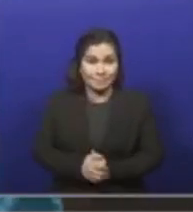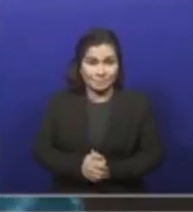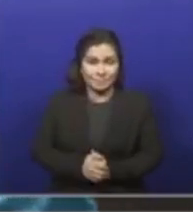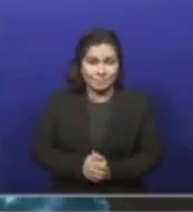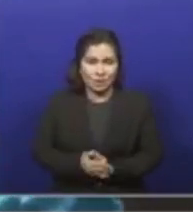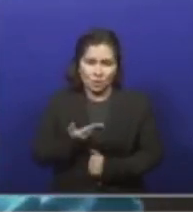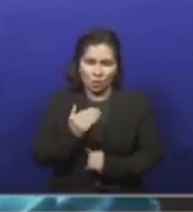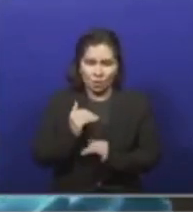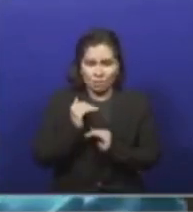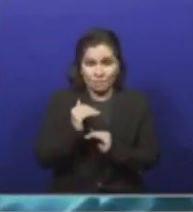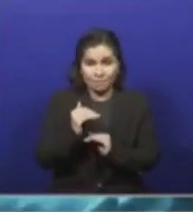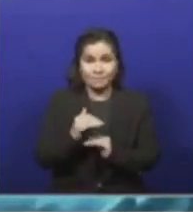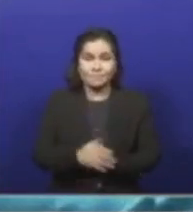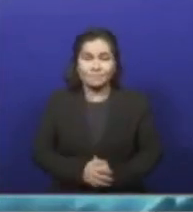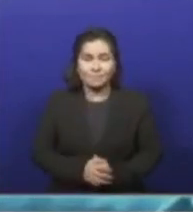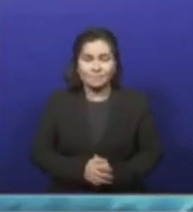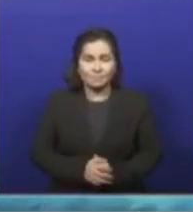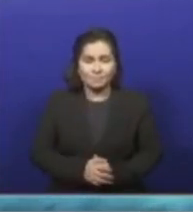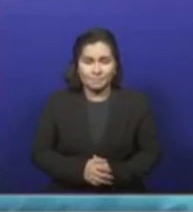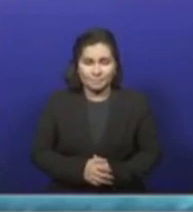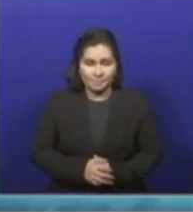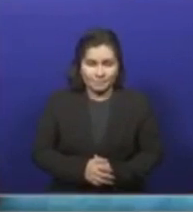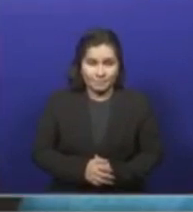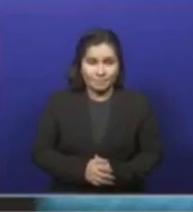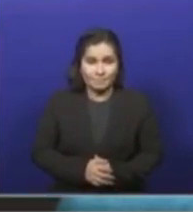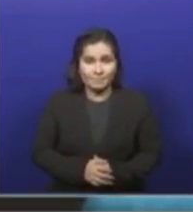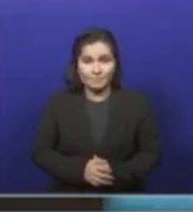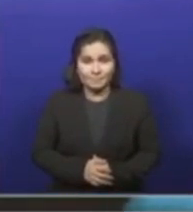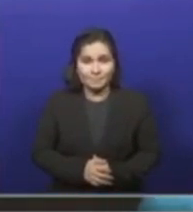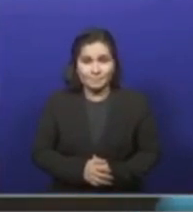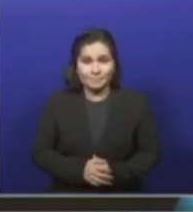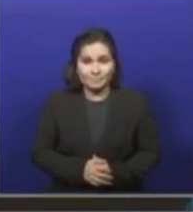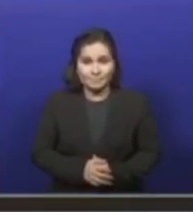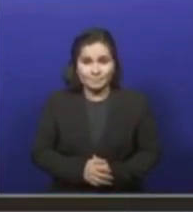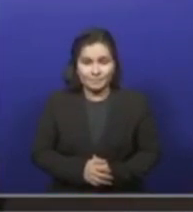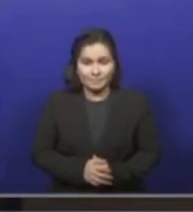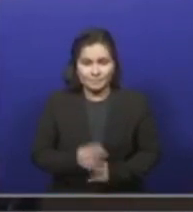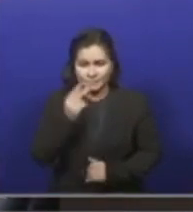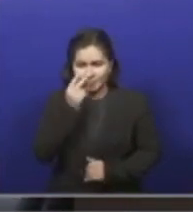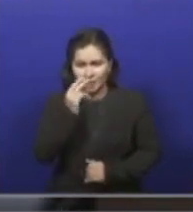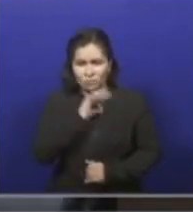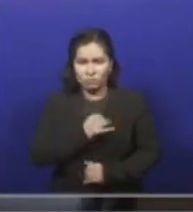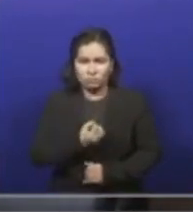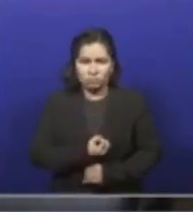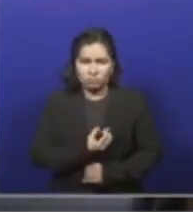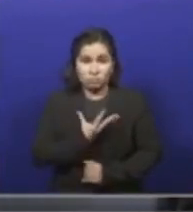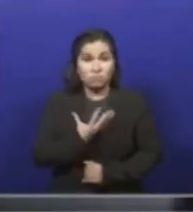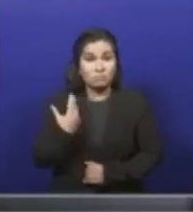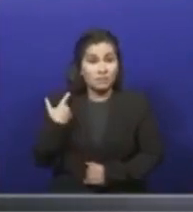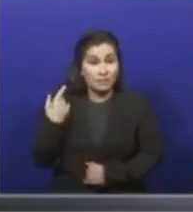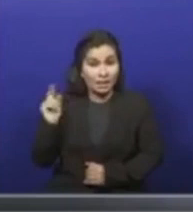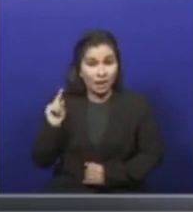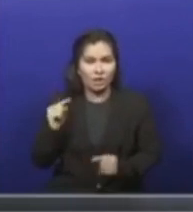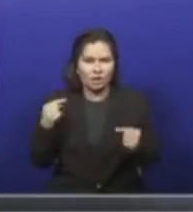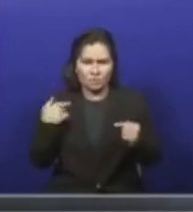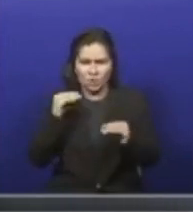นี้แล้วที่น่าตกใจครับท่านประธาน ที่ผมตกใจมากคือโครงการ